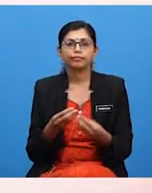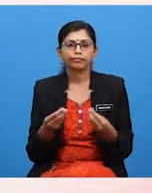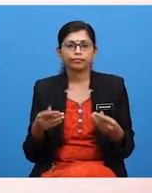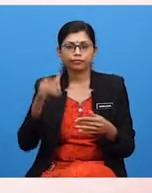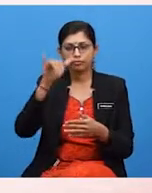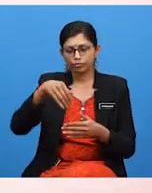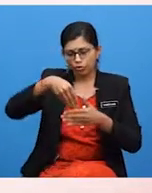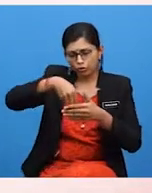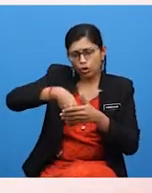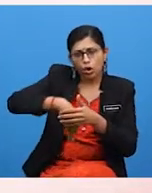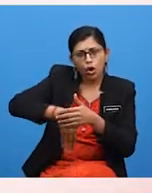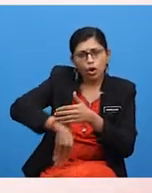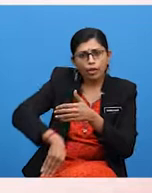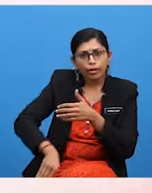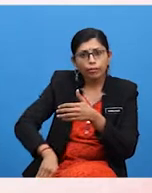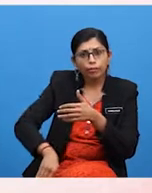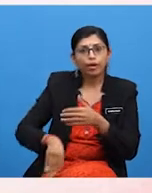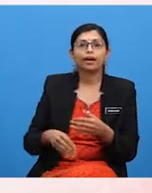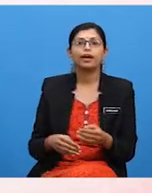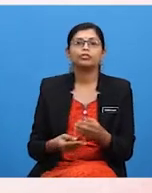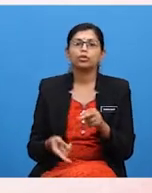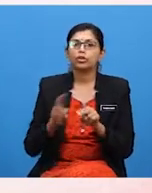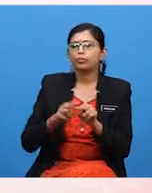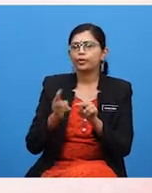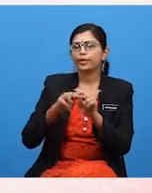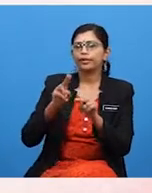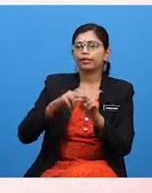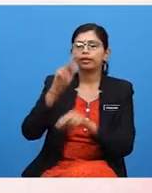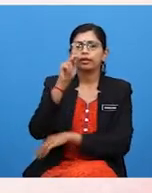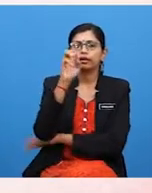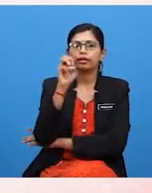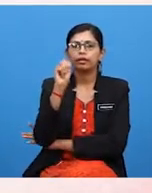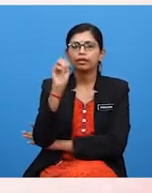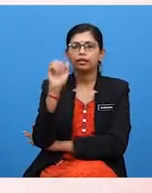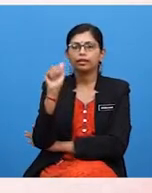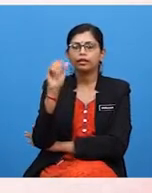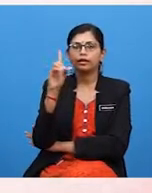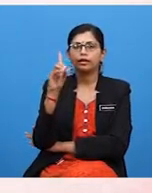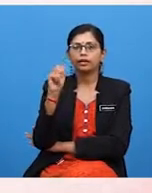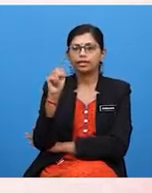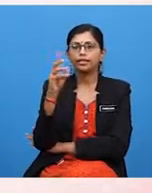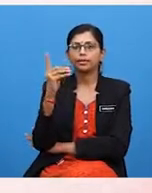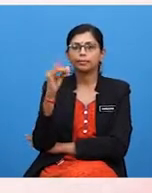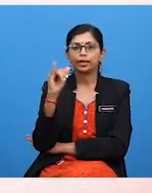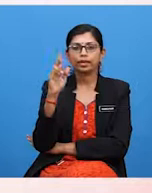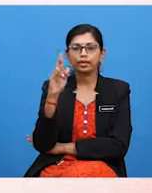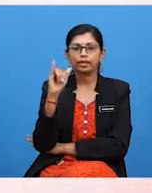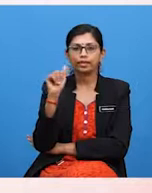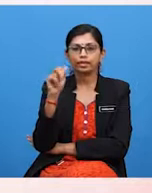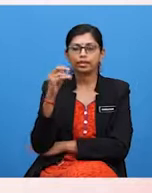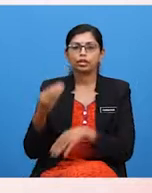air dengan lebih berkesan dari bahagian tanah yang dalam. Hal ini